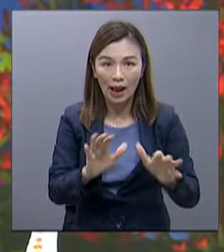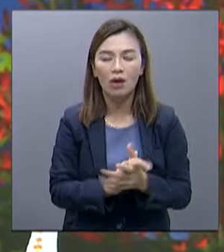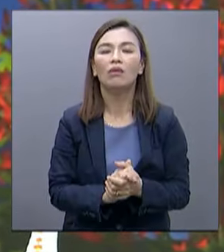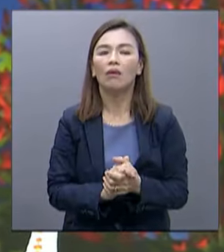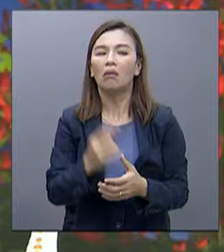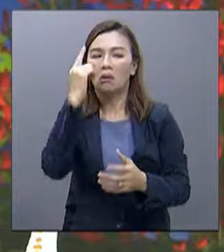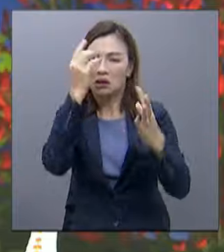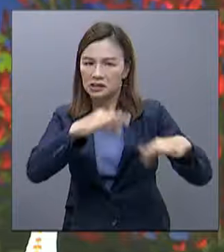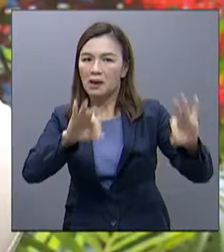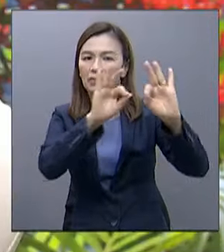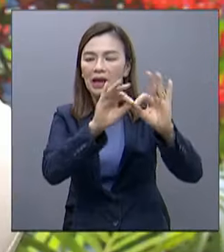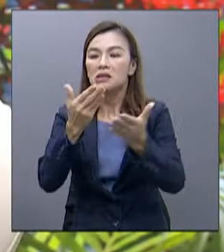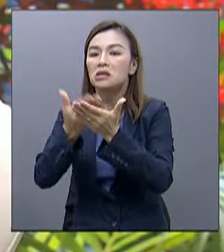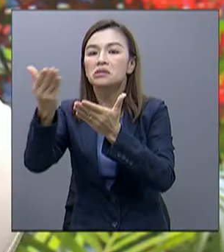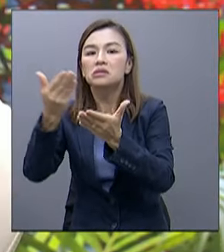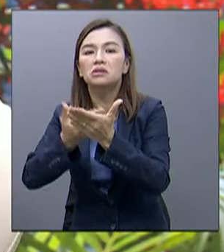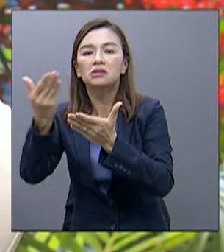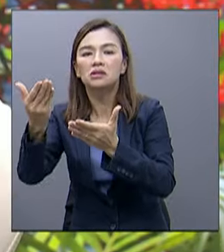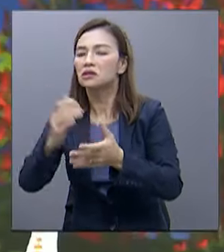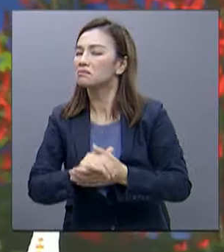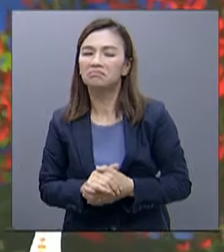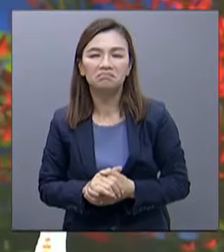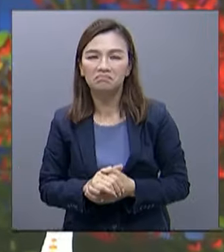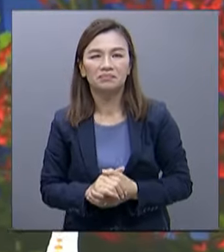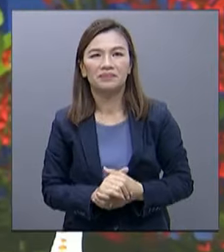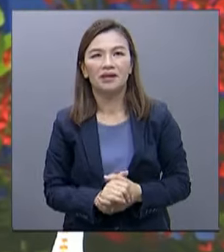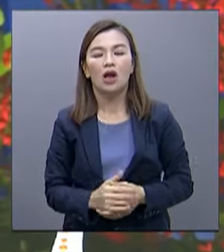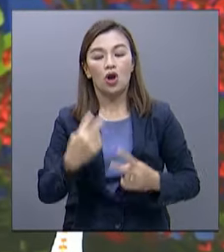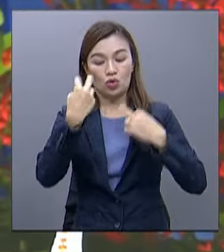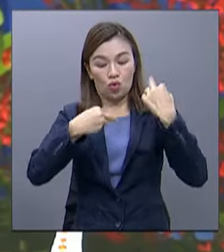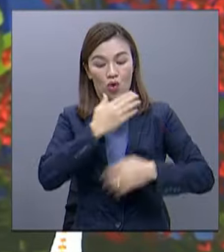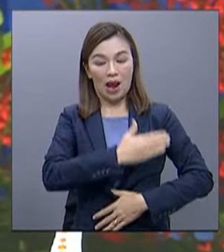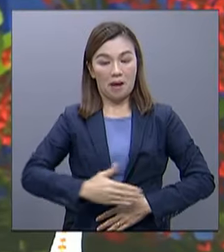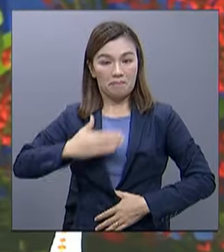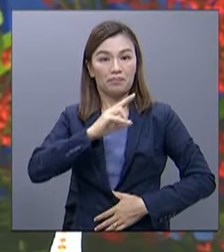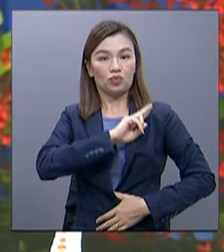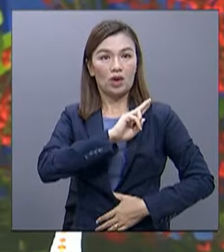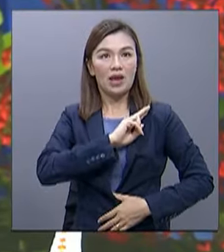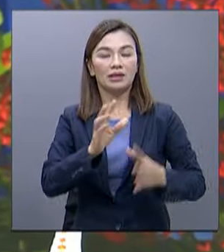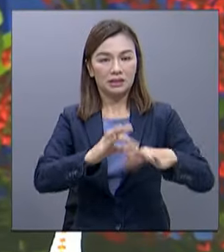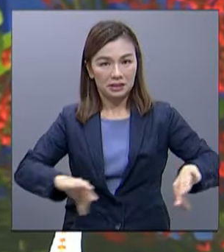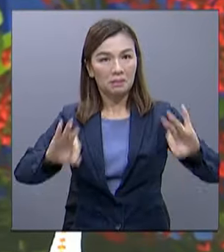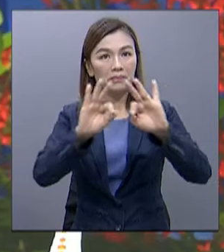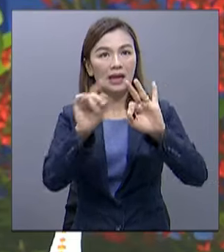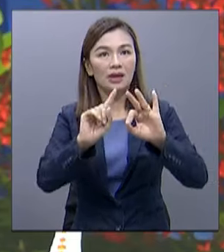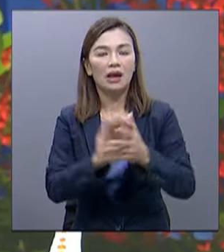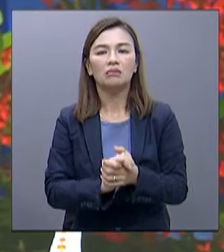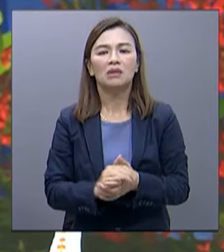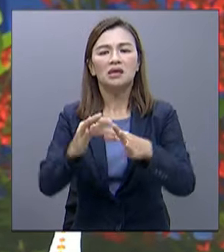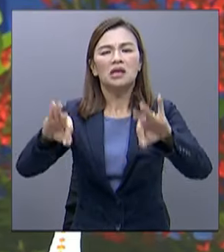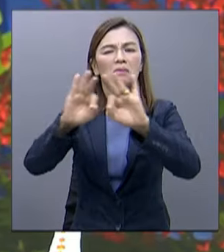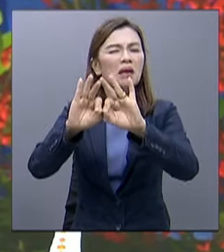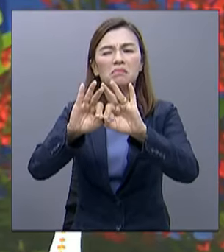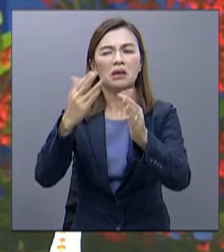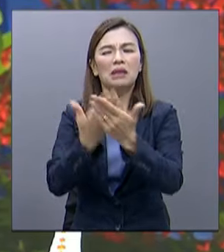พึ่งพวกอาหารเสริมผลิตภัณฑ์เสริมอาหารอะไรเลยนะครับอ่ะก็เริ่มดูแลตัวเองกันวันนี้ครับยังทันครับคุณผู้ชมครับอันไหนถ้าเกิดมันไม่จำเป็นนะ 1มันก็